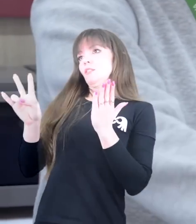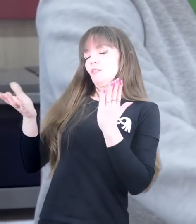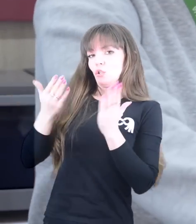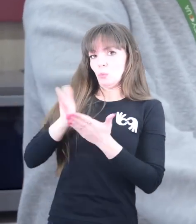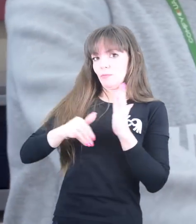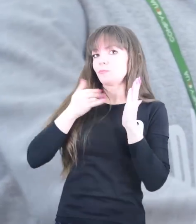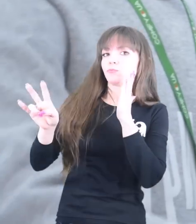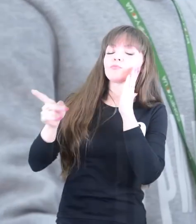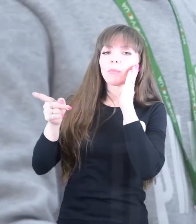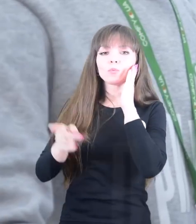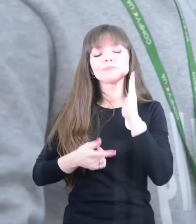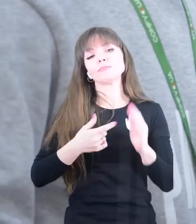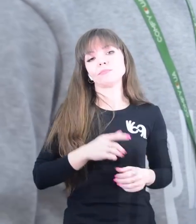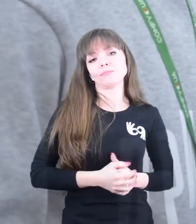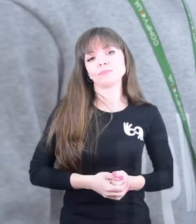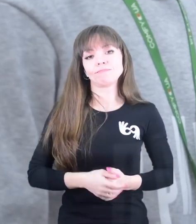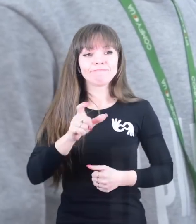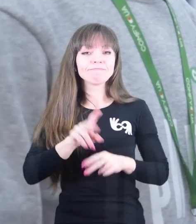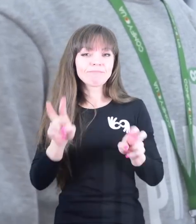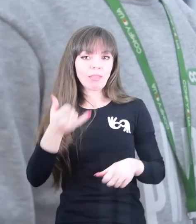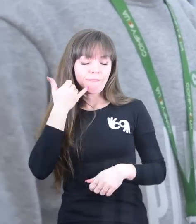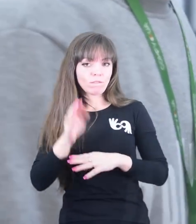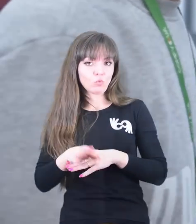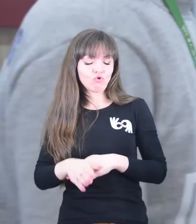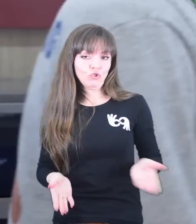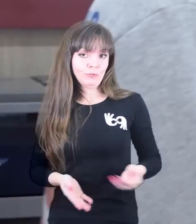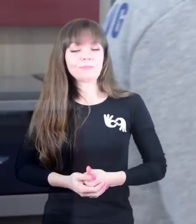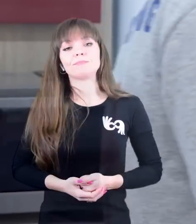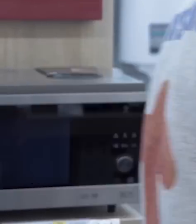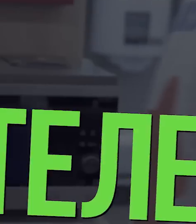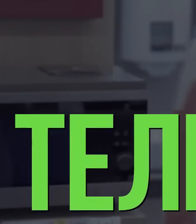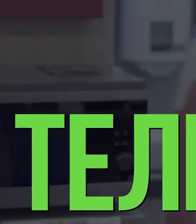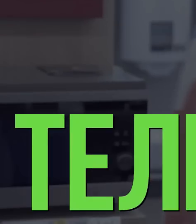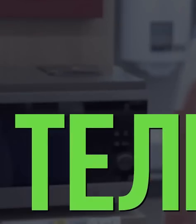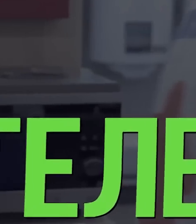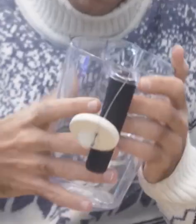мощность 500 ватт. Ой, извините, опять звонок, сейчас, буквально минуточку. Алло, да, да.